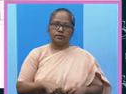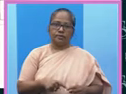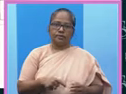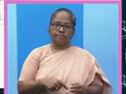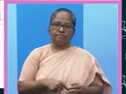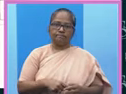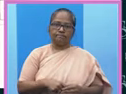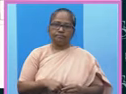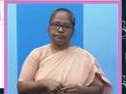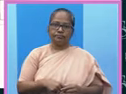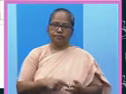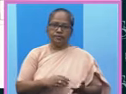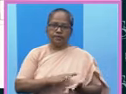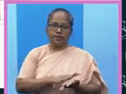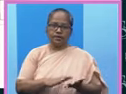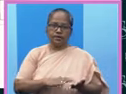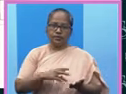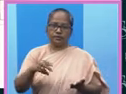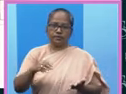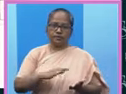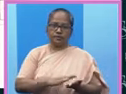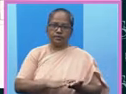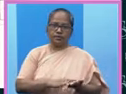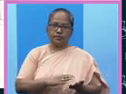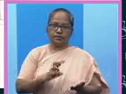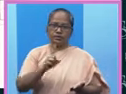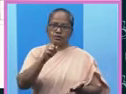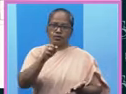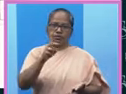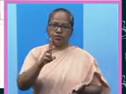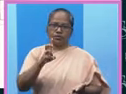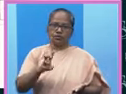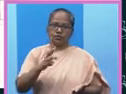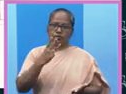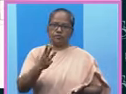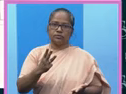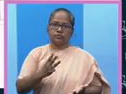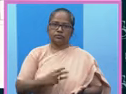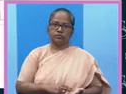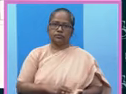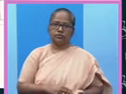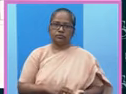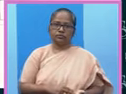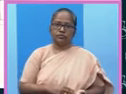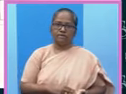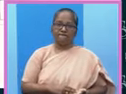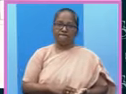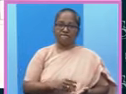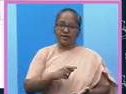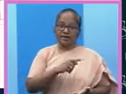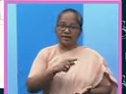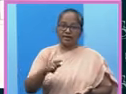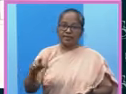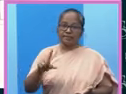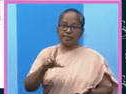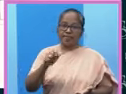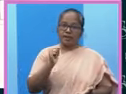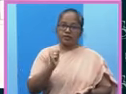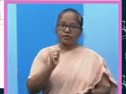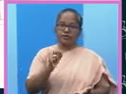சரிதானா? ஆக வட்டக்கோண பகுதியின் பரப்பளவு கண்டுபிடிப்பதற்கு மூன்று சூத்திரங்கள் உள்ளன, எந்தெந்த அடிப்படையிலும் பார்த்துக்கிறோங்க. இதே போல் வில்லின் நீளம்